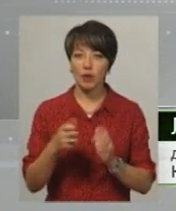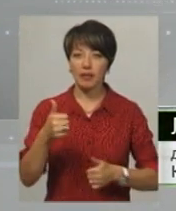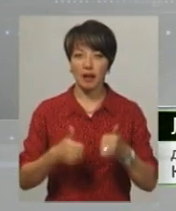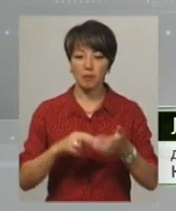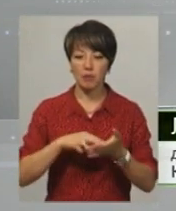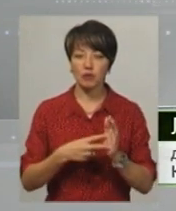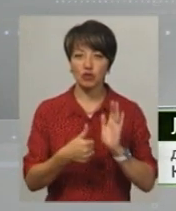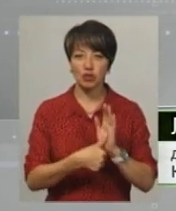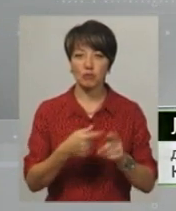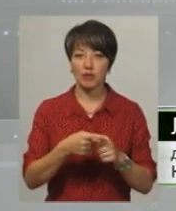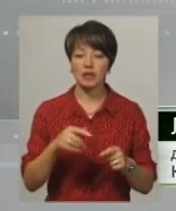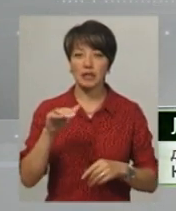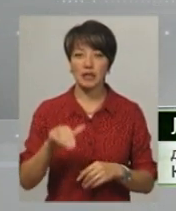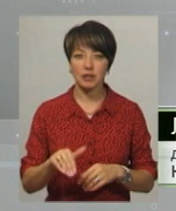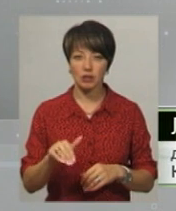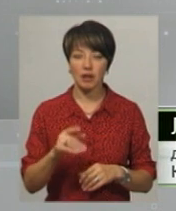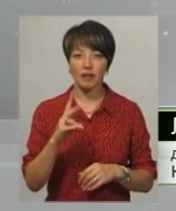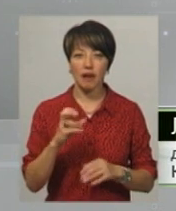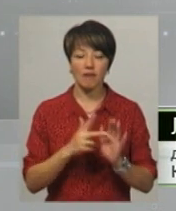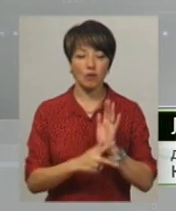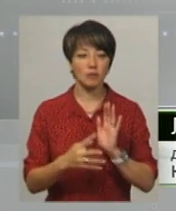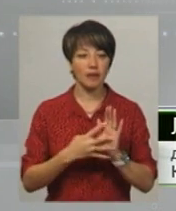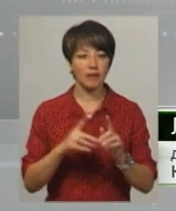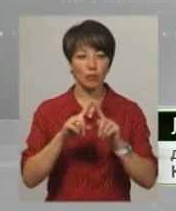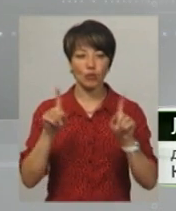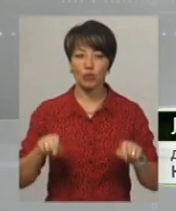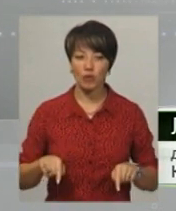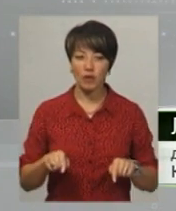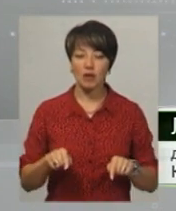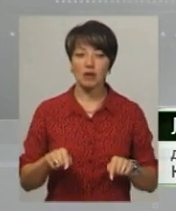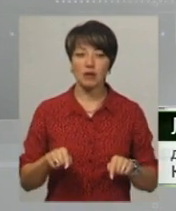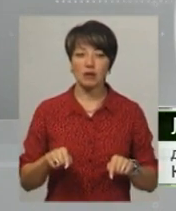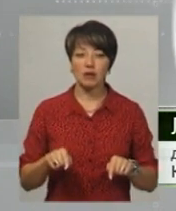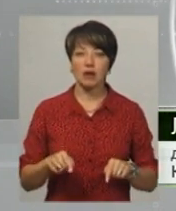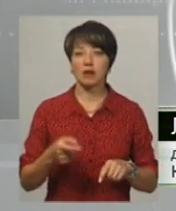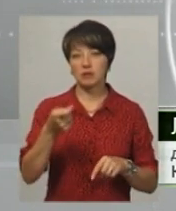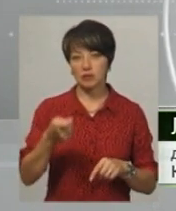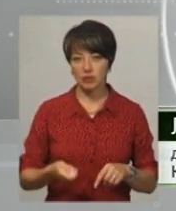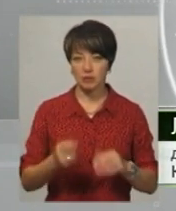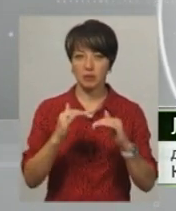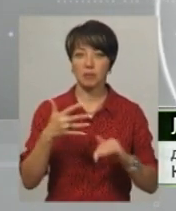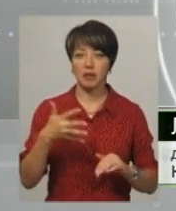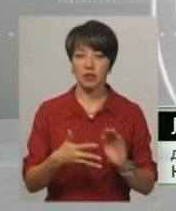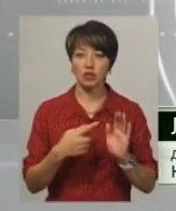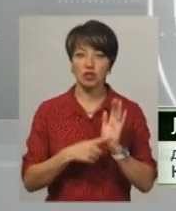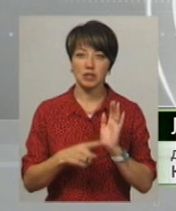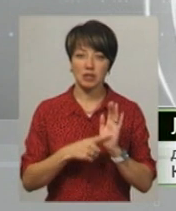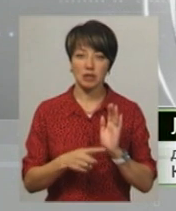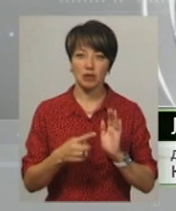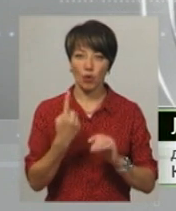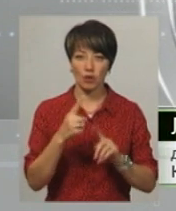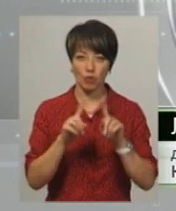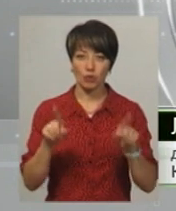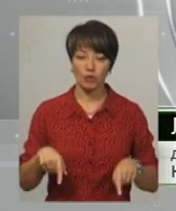передбачено по 6,5 тисяч на 89 путівок. Він збив ціну і получилося 5 060 путівка